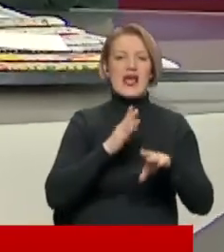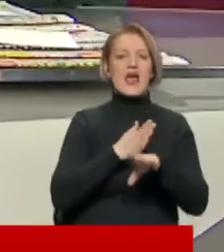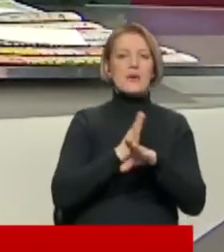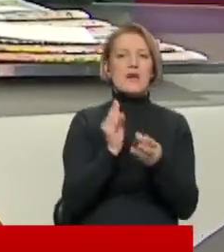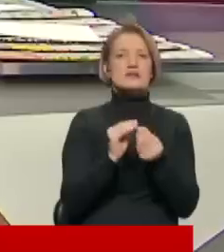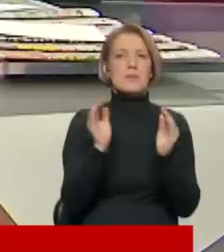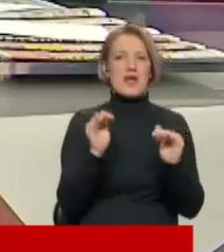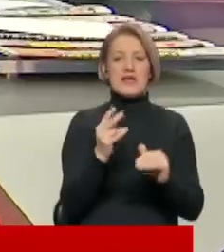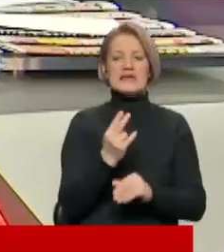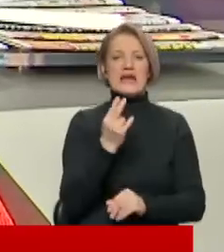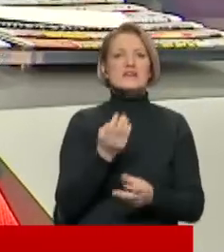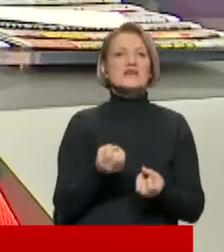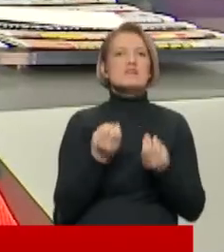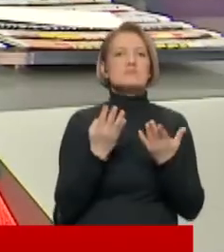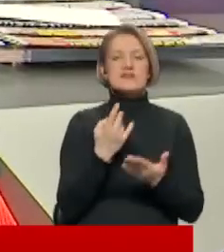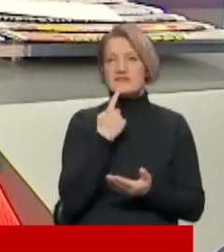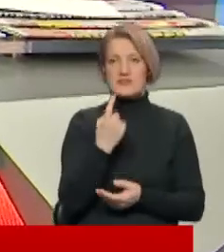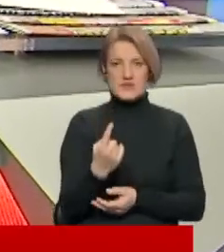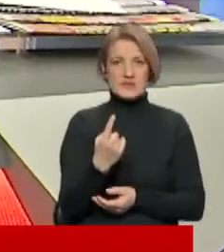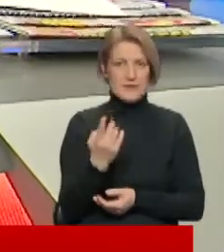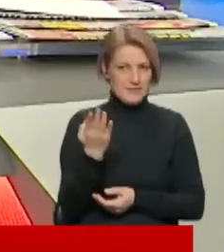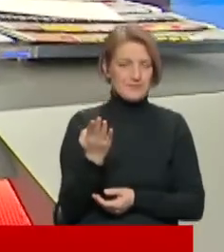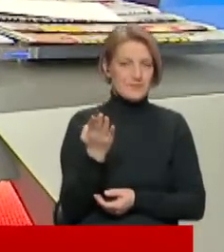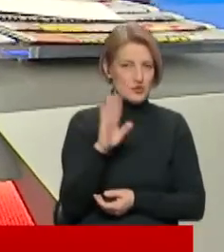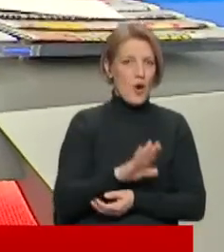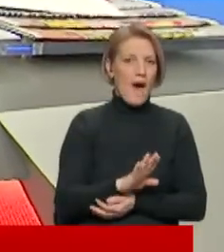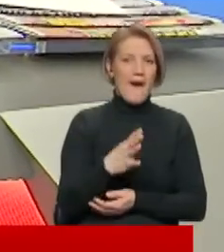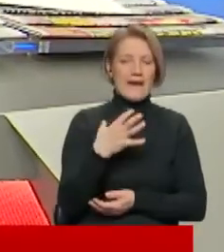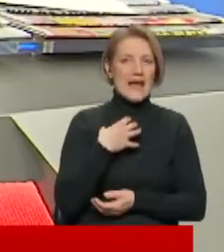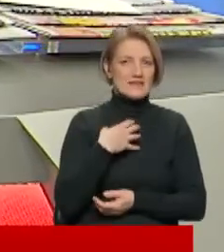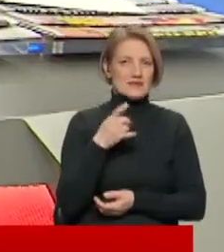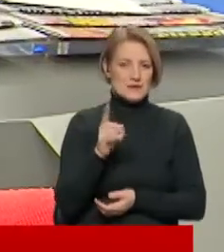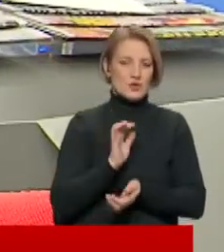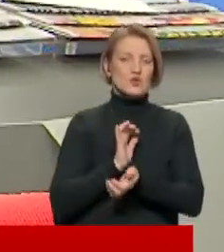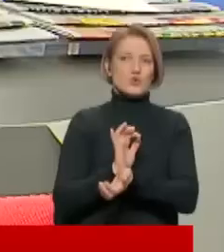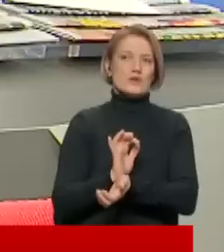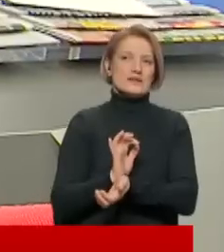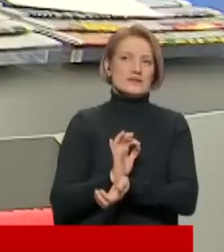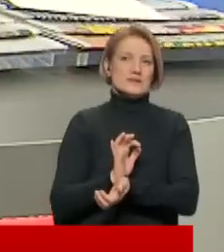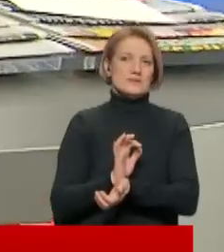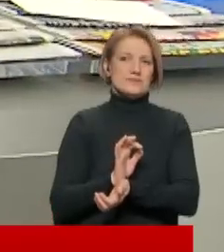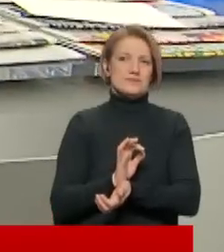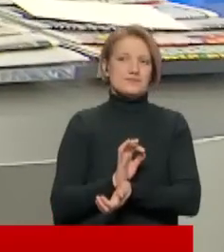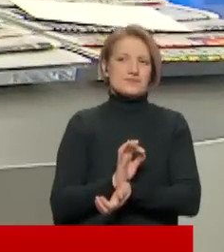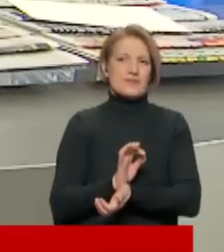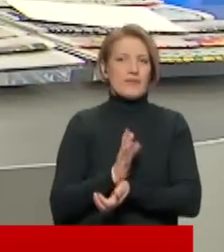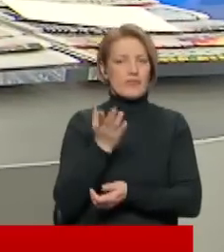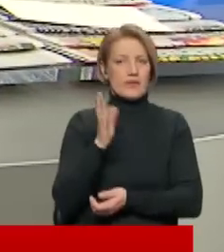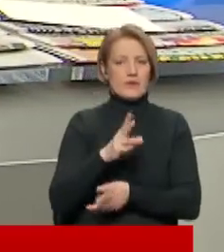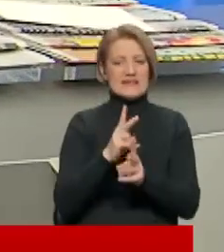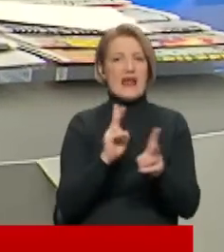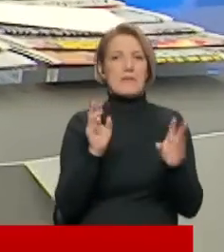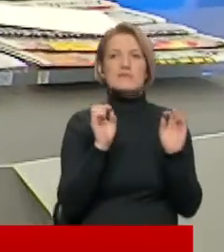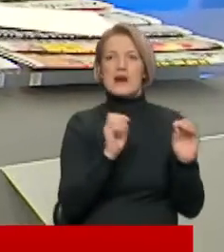gelecek 7 lira bile yetmez demişti işte sonrasında kendisinin de tutuklandığını ve sonra